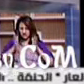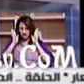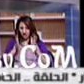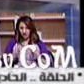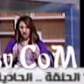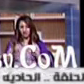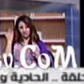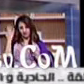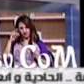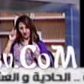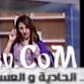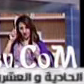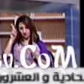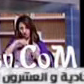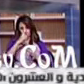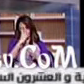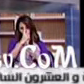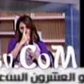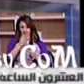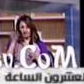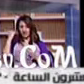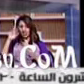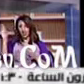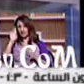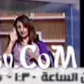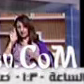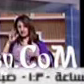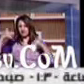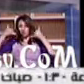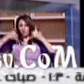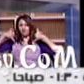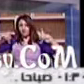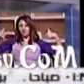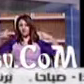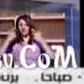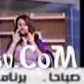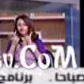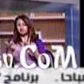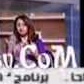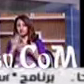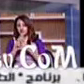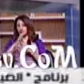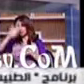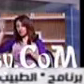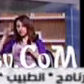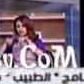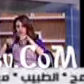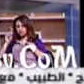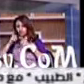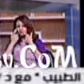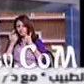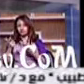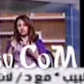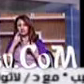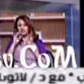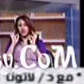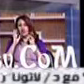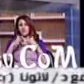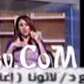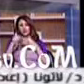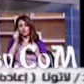بمنو وهم كانوا بيصلوا واحنا بنامن نفسي نرجع لما كنا كلنا صف واحد مش عارفين ده اخواني ولا ليبرالي ولا يميني ولا قومي ولا